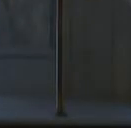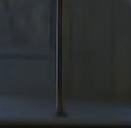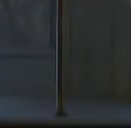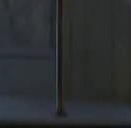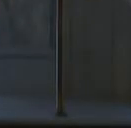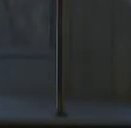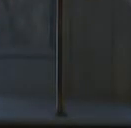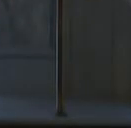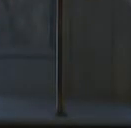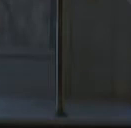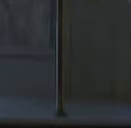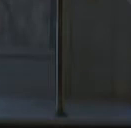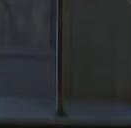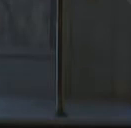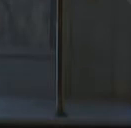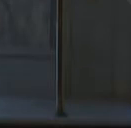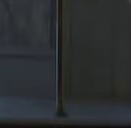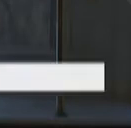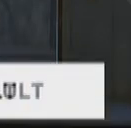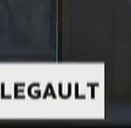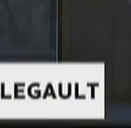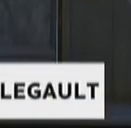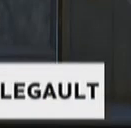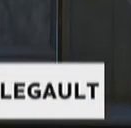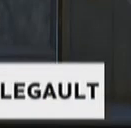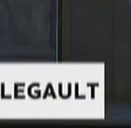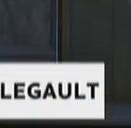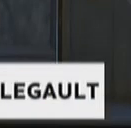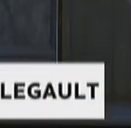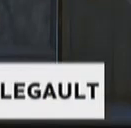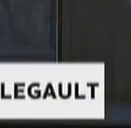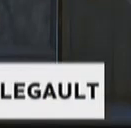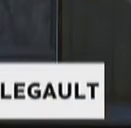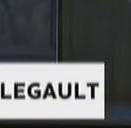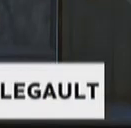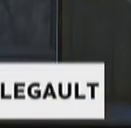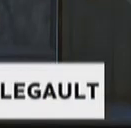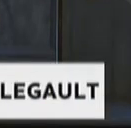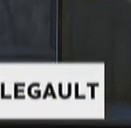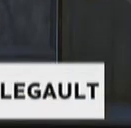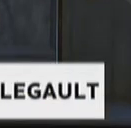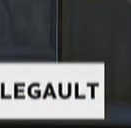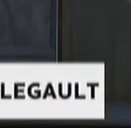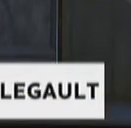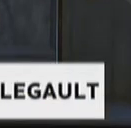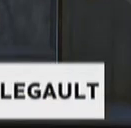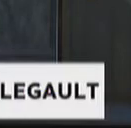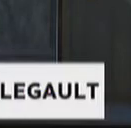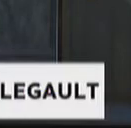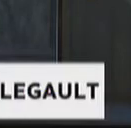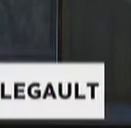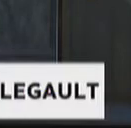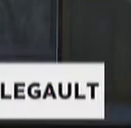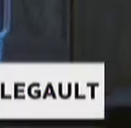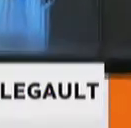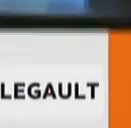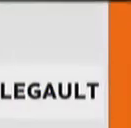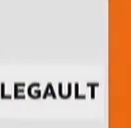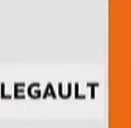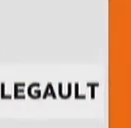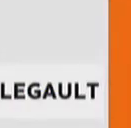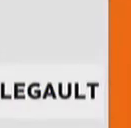Alors, vous le voyez, c'est une scène que vous voyez quotidiennement depuis maintenant 6 semaines, le corridor qui mène au bureau du premier ministre